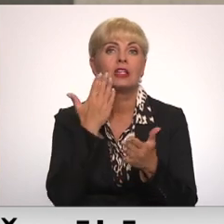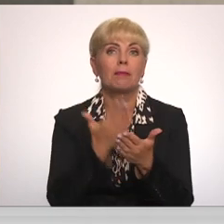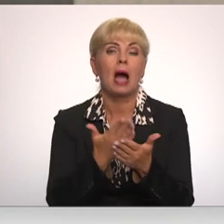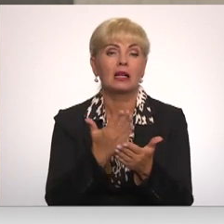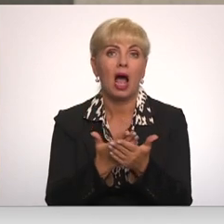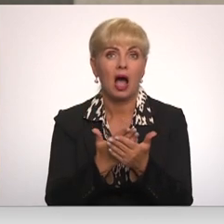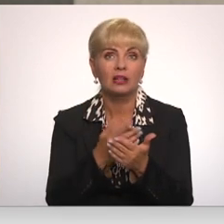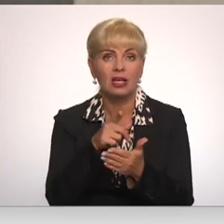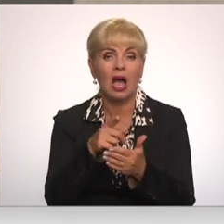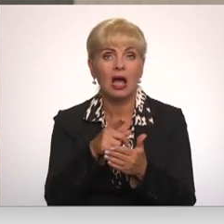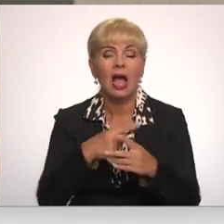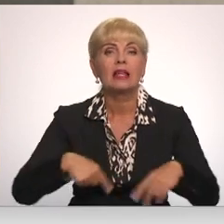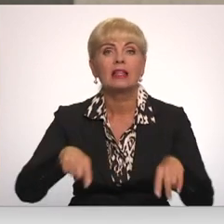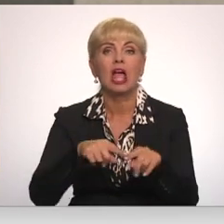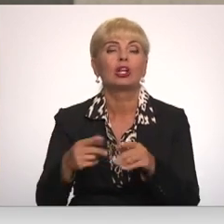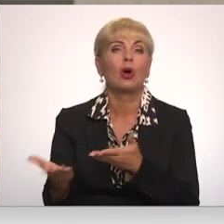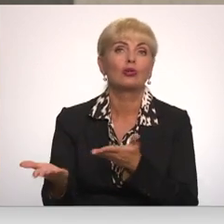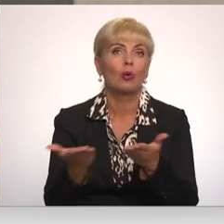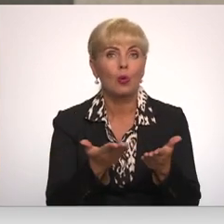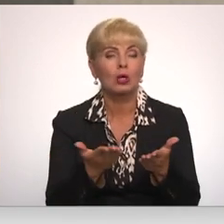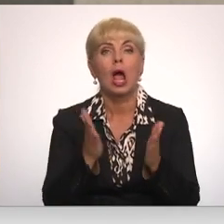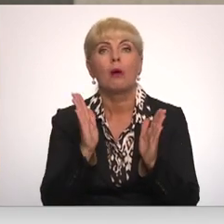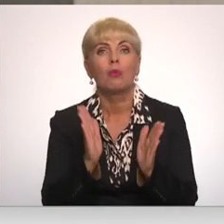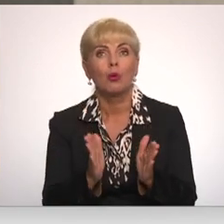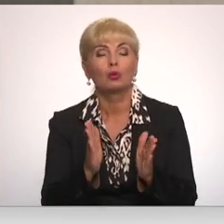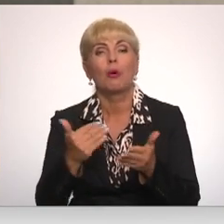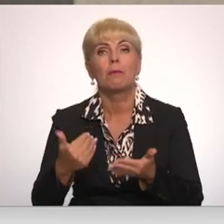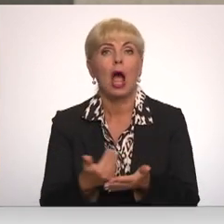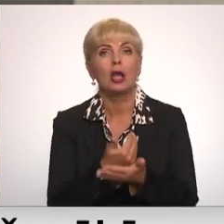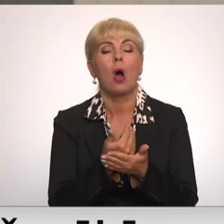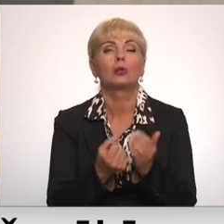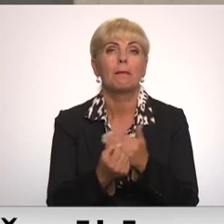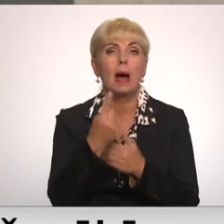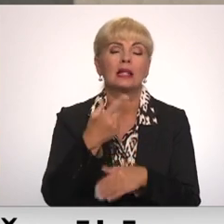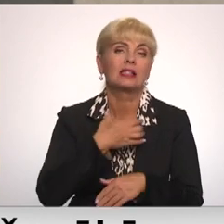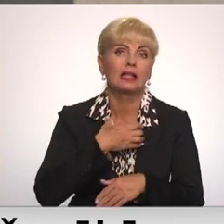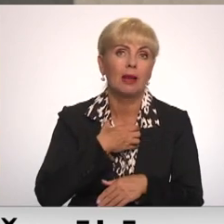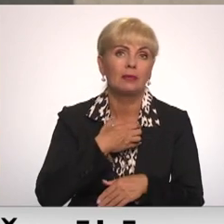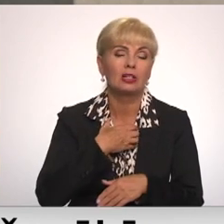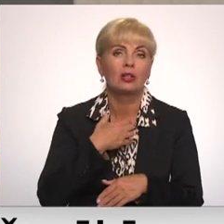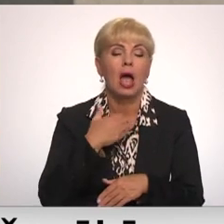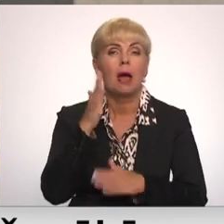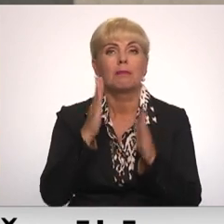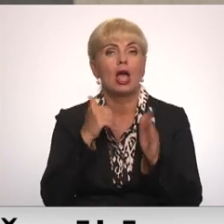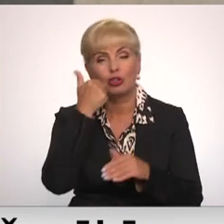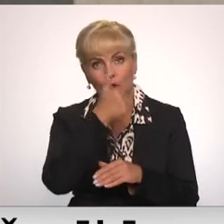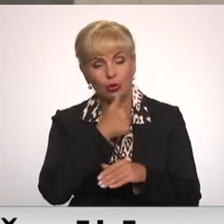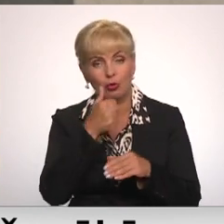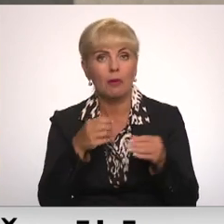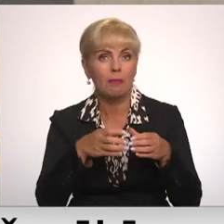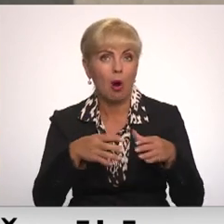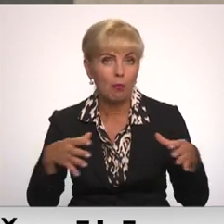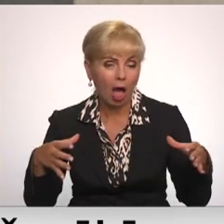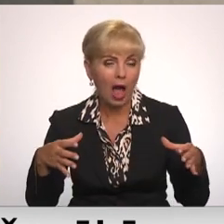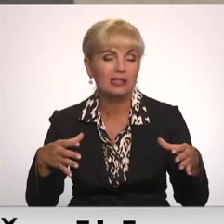tendenci teritorijās, kur būtībā var teikt pa jaunu uzliesmo slimību meža cūku populācijā, tur pēc neilga brīža mēs